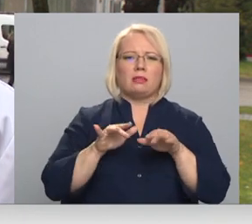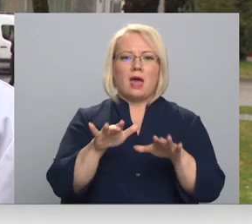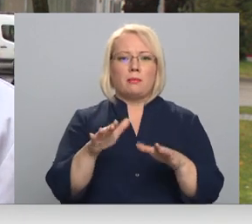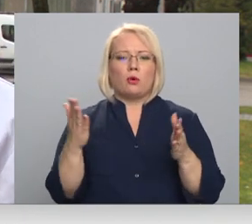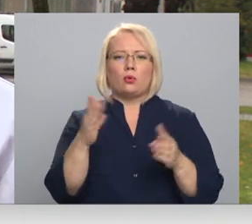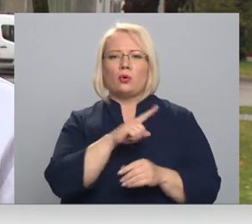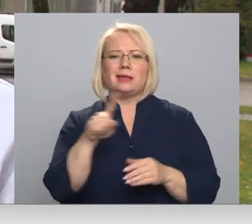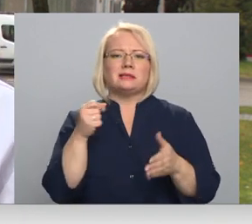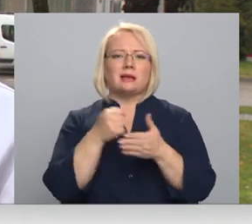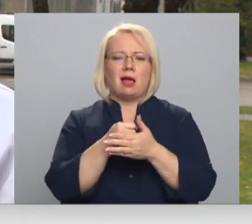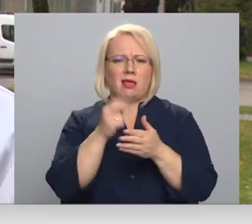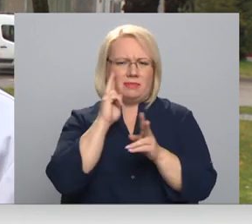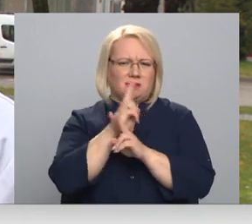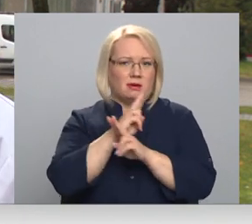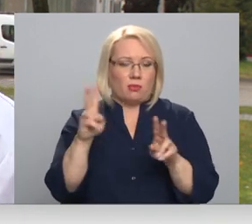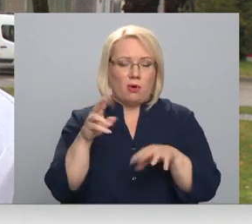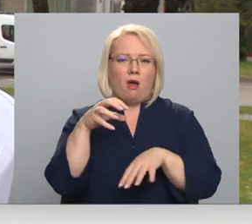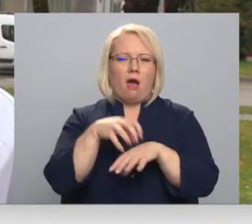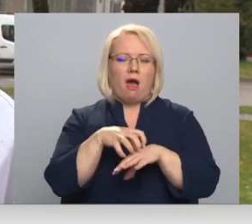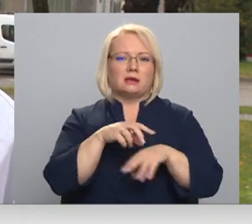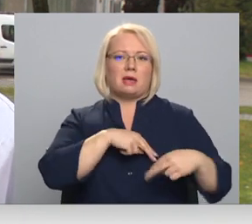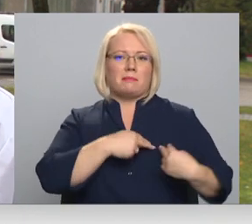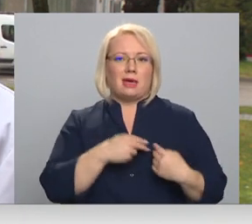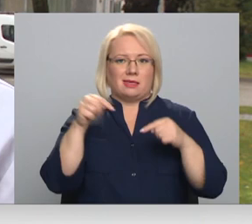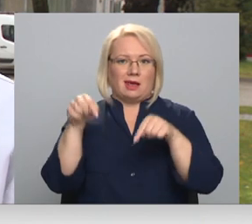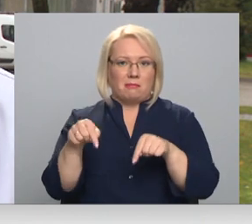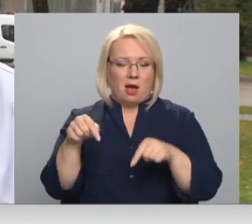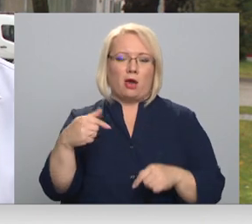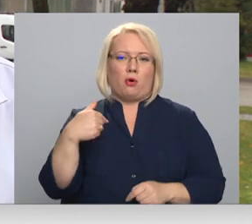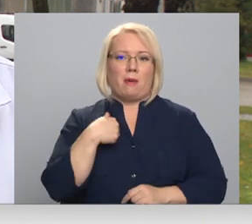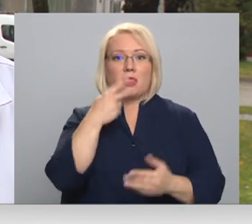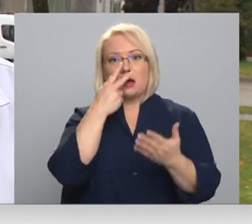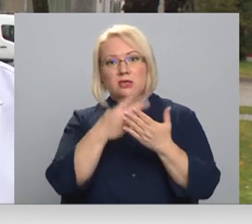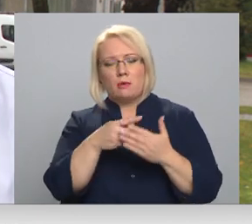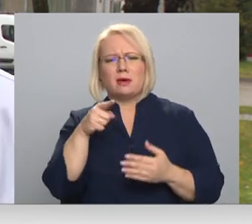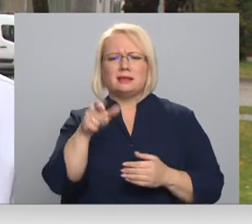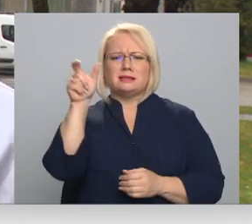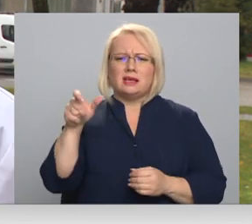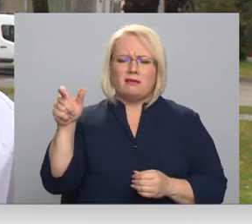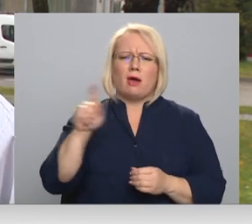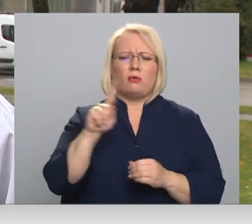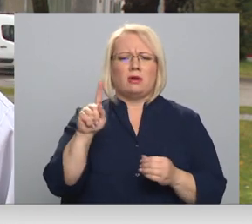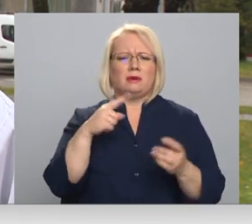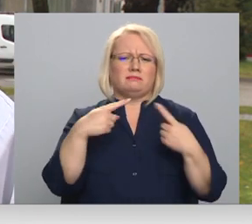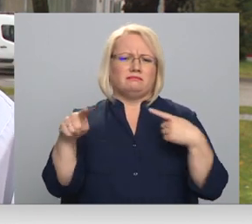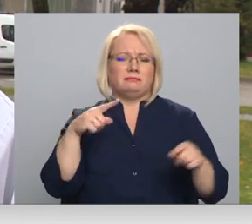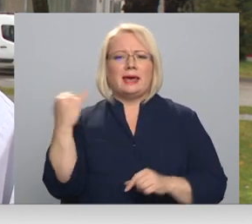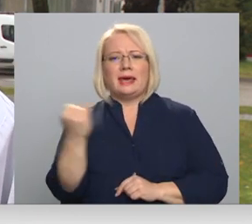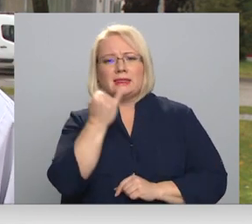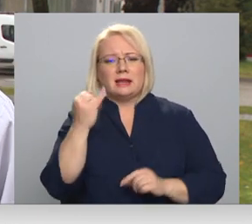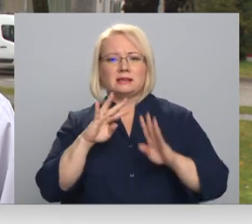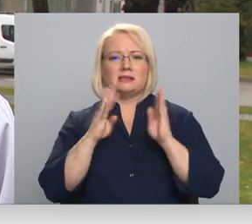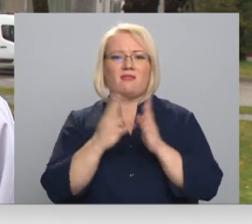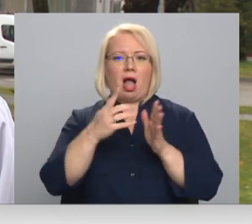līdz galam neizprotu Latvijas ārstu biedrībā, jo manā skatījumā ir ļoti daudz cilvēku, kuriem ir dažādas intereses šajās biedrības